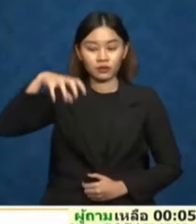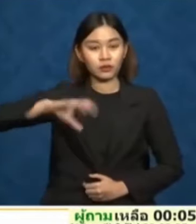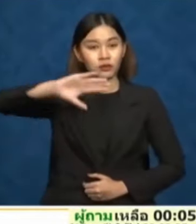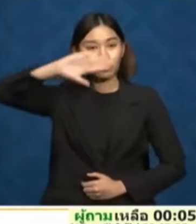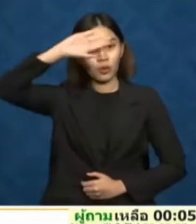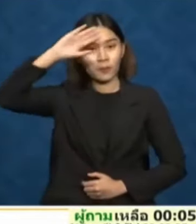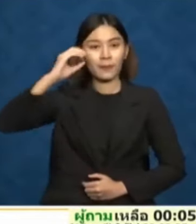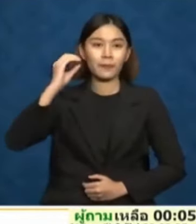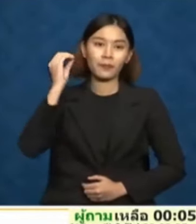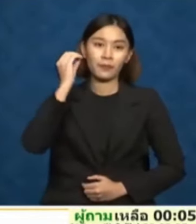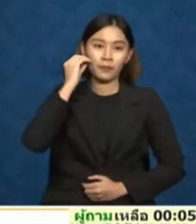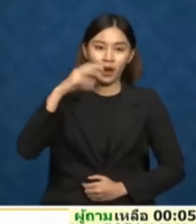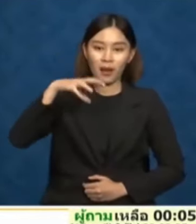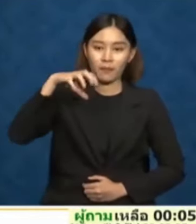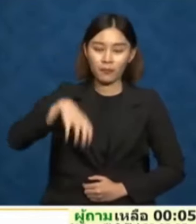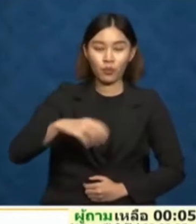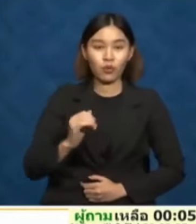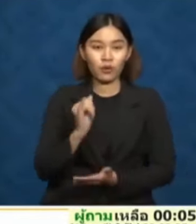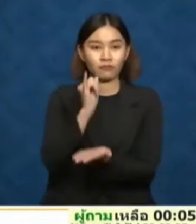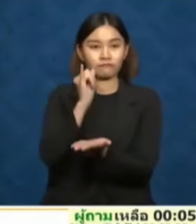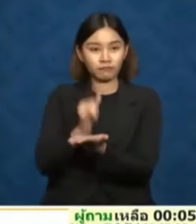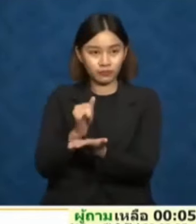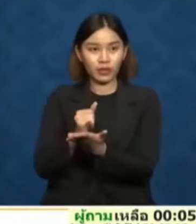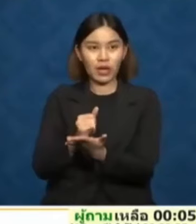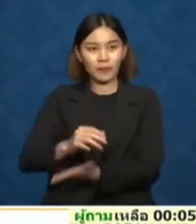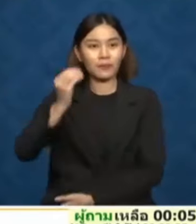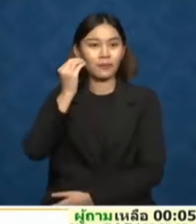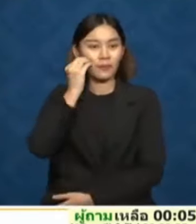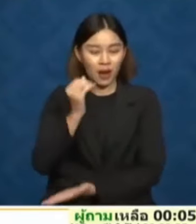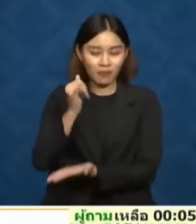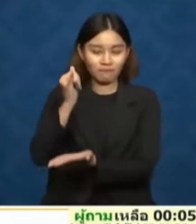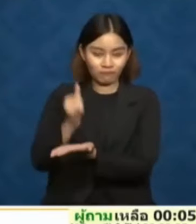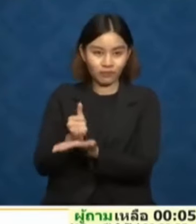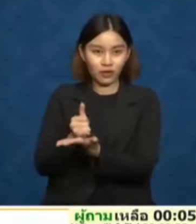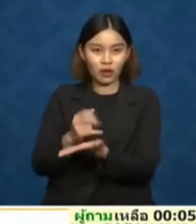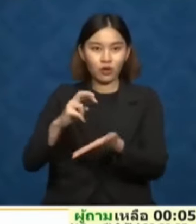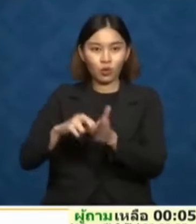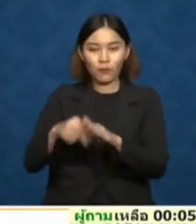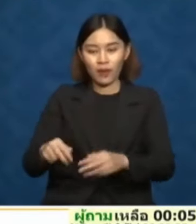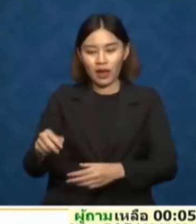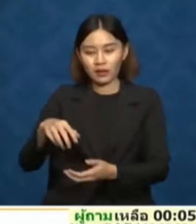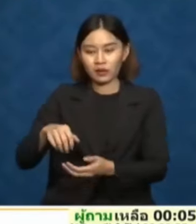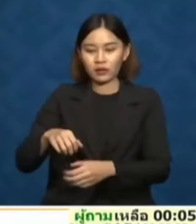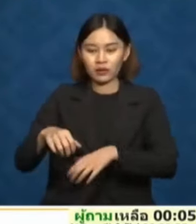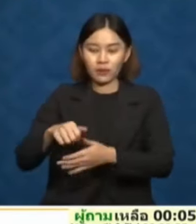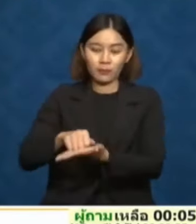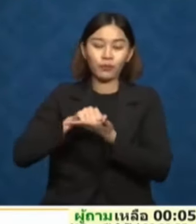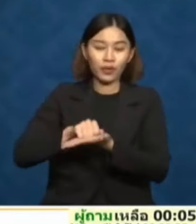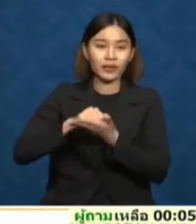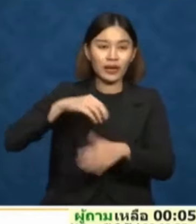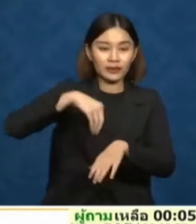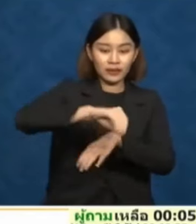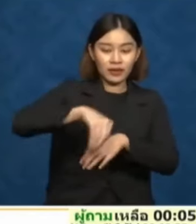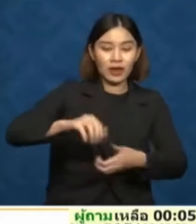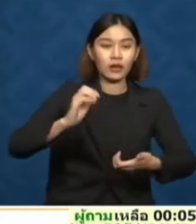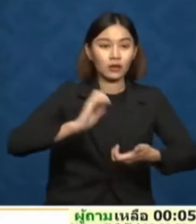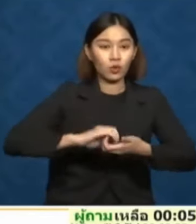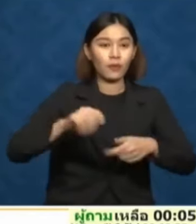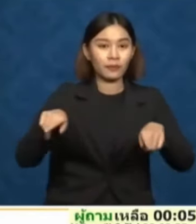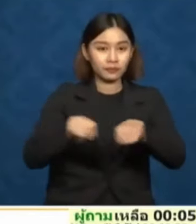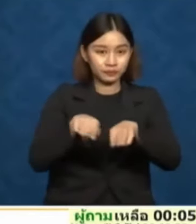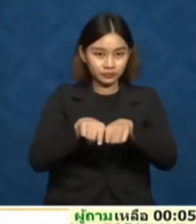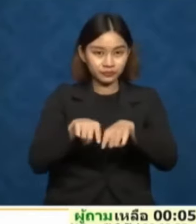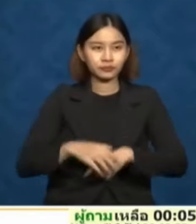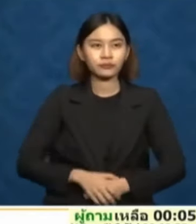บ้านเป็นเรือนนอนผู้ป่วยที่เราเรียกวอร์ดก็เป็นสถารบริการเป็นหน่วยบริการในเครือข่ายสถานชีวาภิบาล